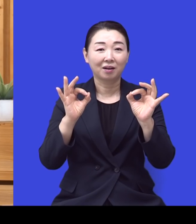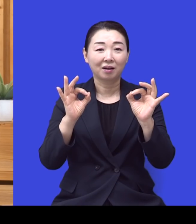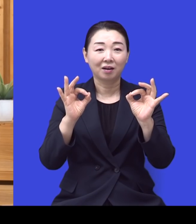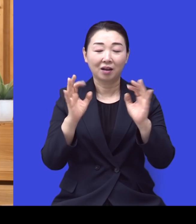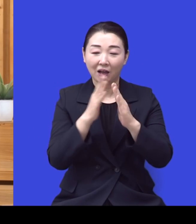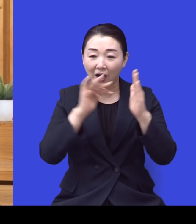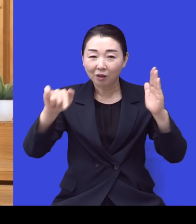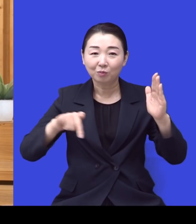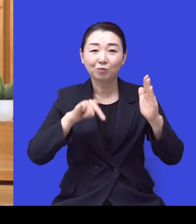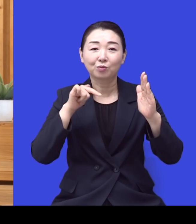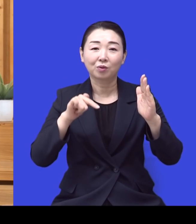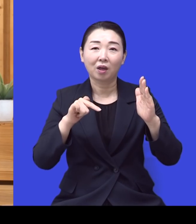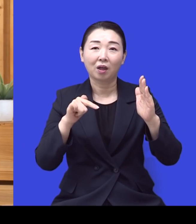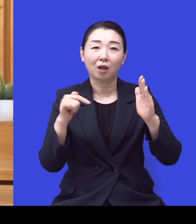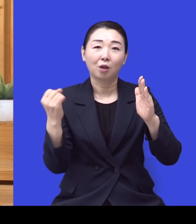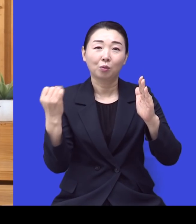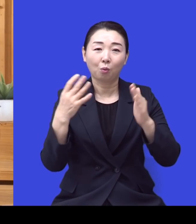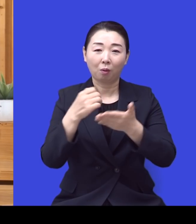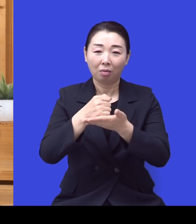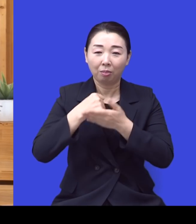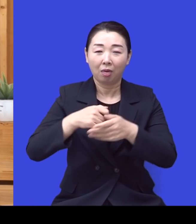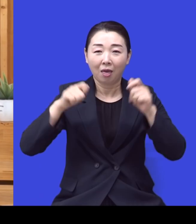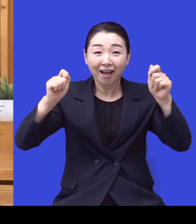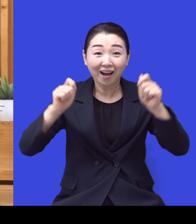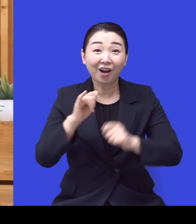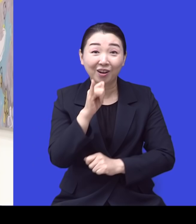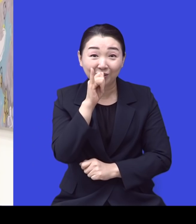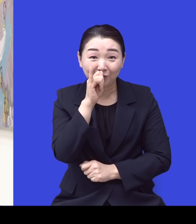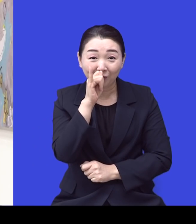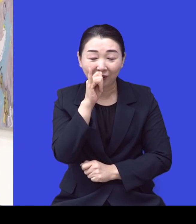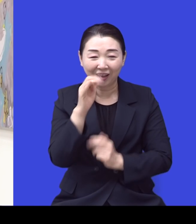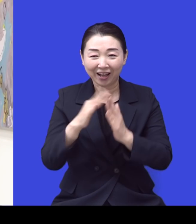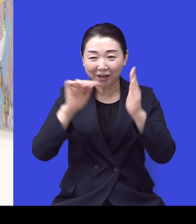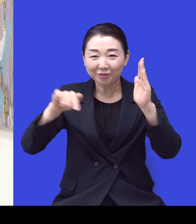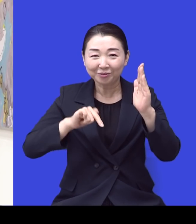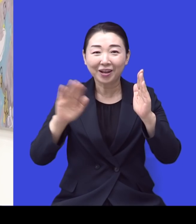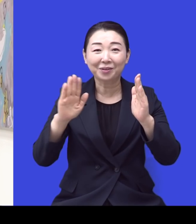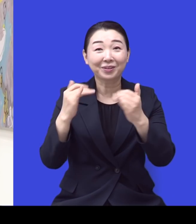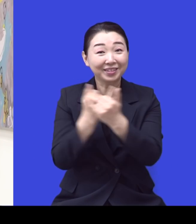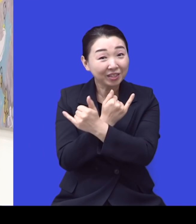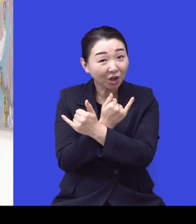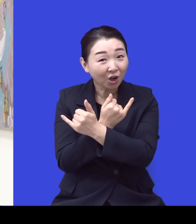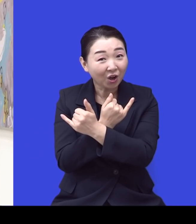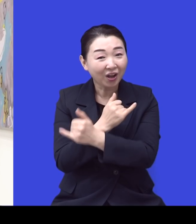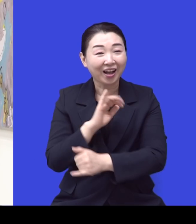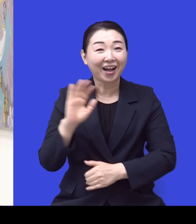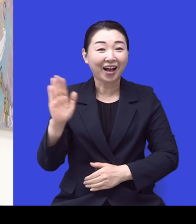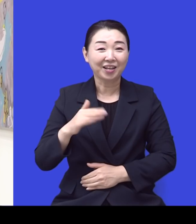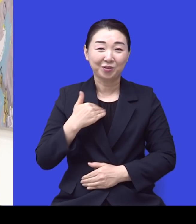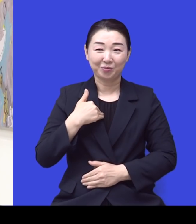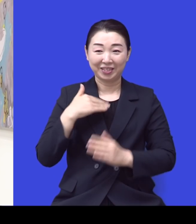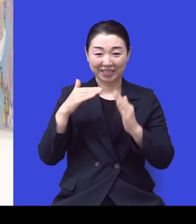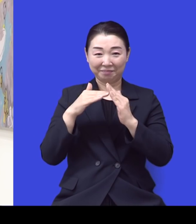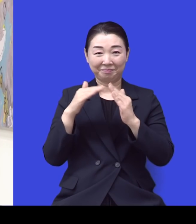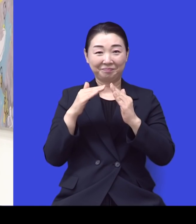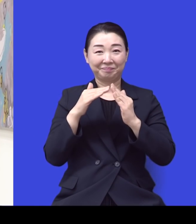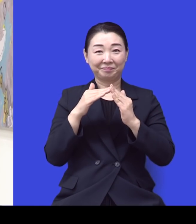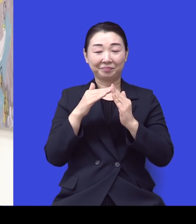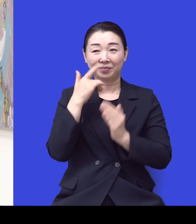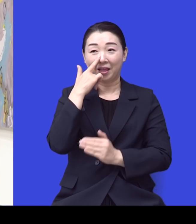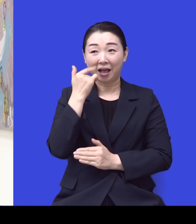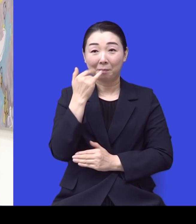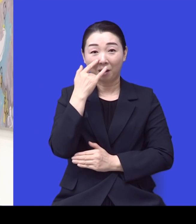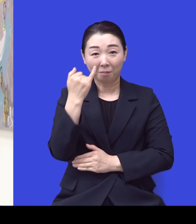가족 중에 네. 또 무속인까지 있으신 가족 중은 아니고요. 예, 친척인가요? 아니요. 저희가 집에 이제